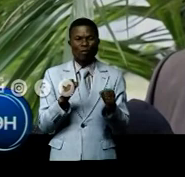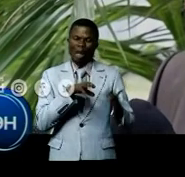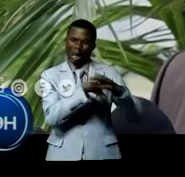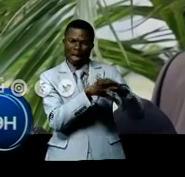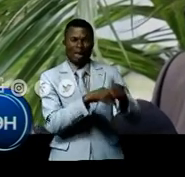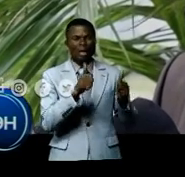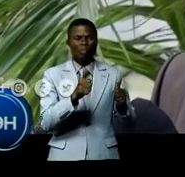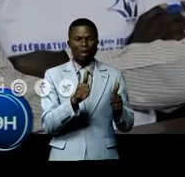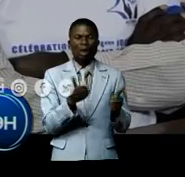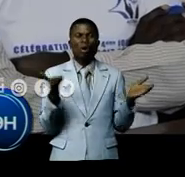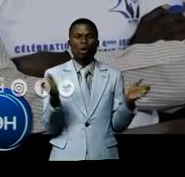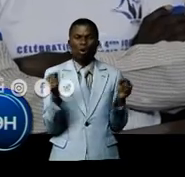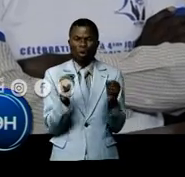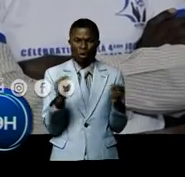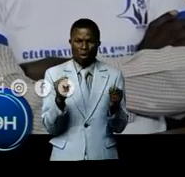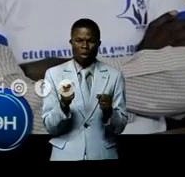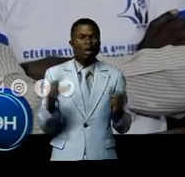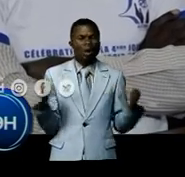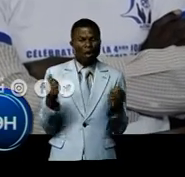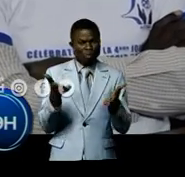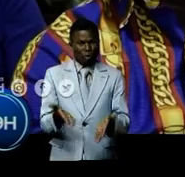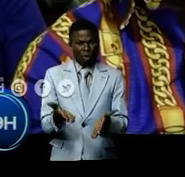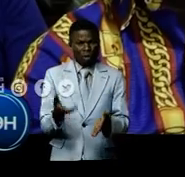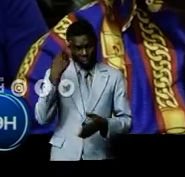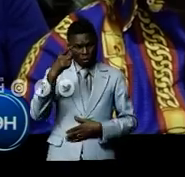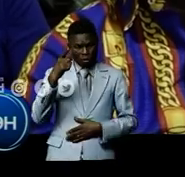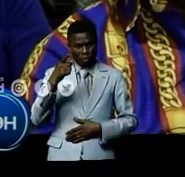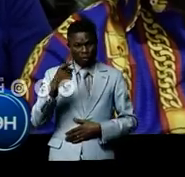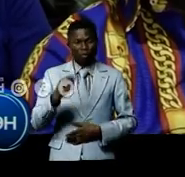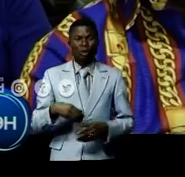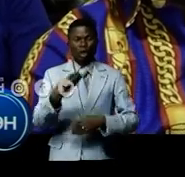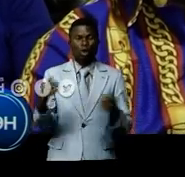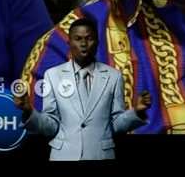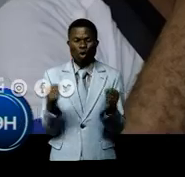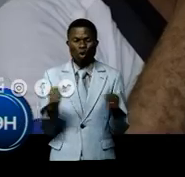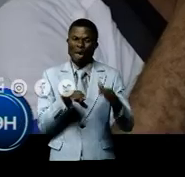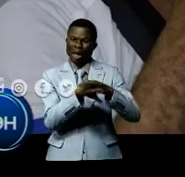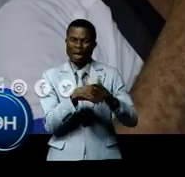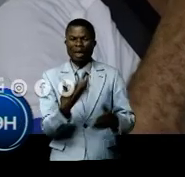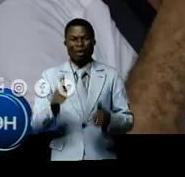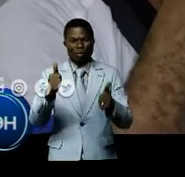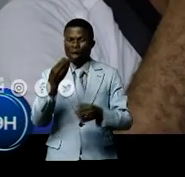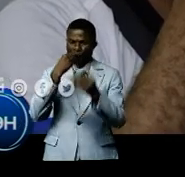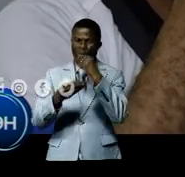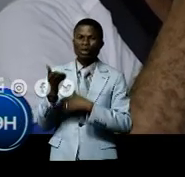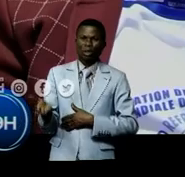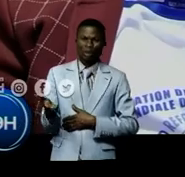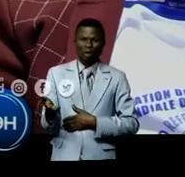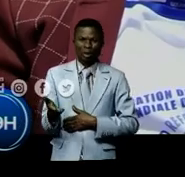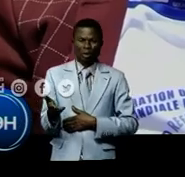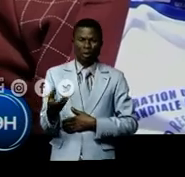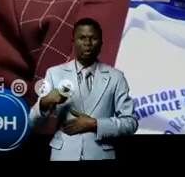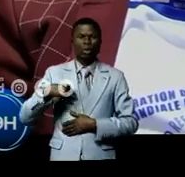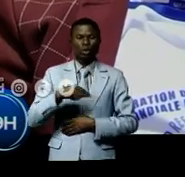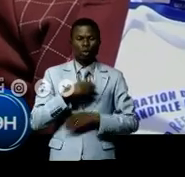conservé, bien conservé. Il faut qu'il y ait le froid pour que le froid puisse refroidir, puisse bien conserver les histoires que nous sommes en train de manger.